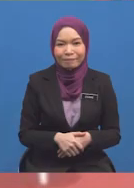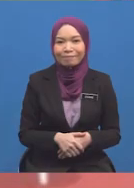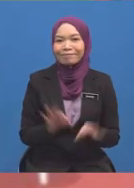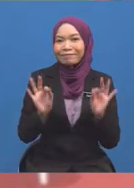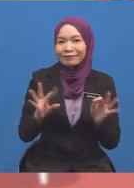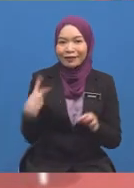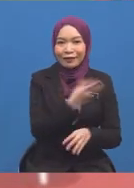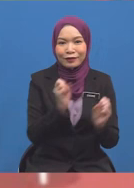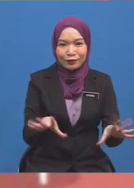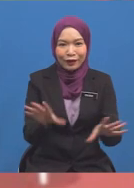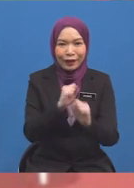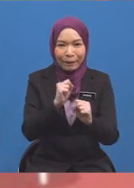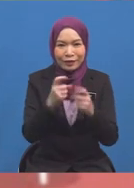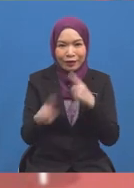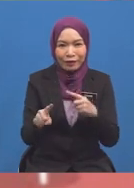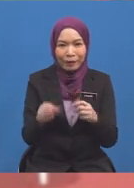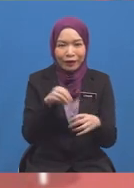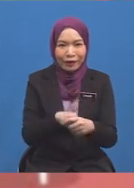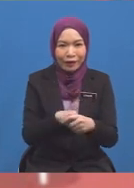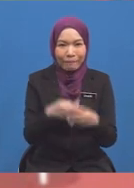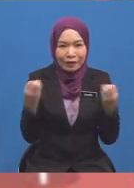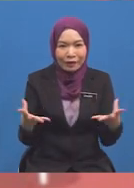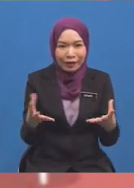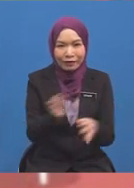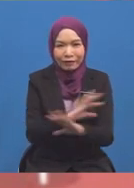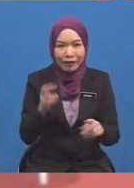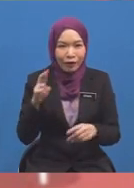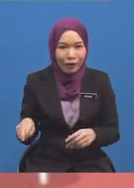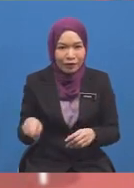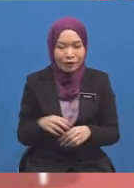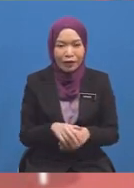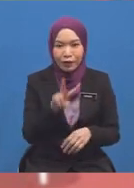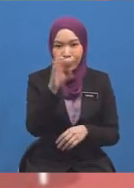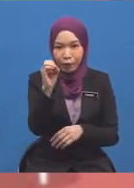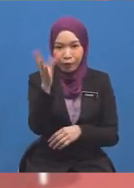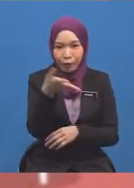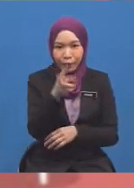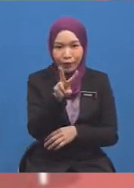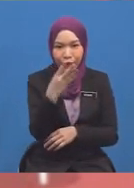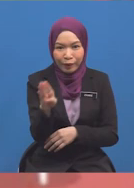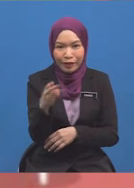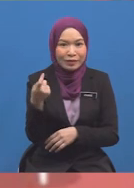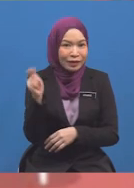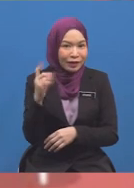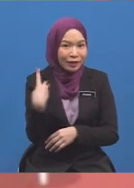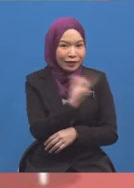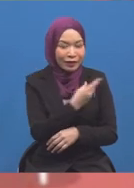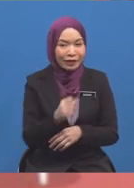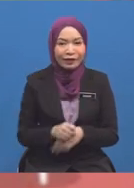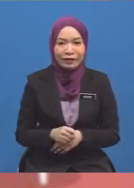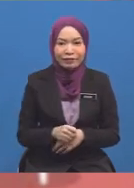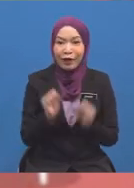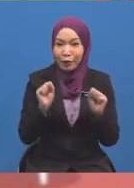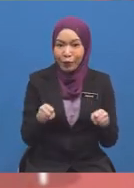apabila kita dapat jawaban dalam pecahan tak wajah 2012 tadi kita